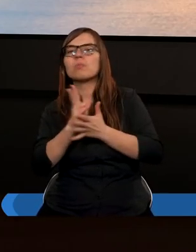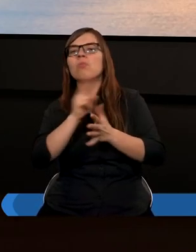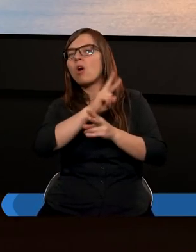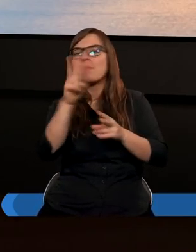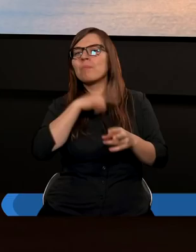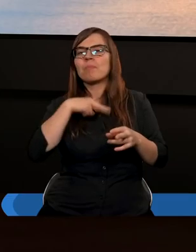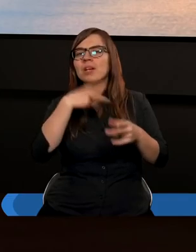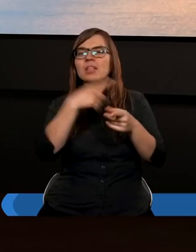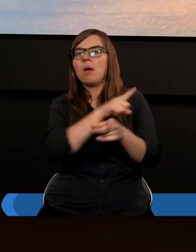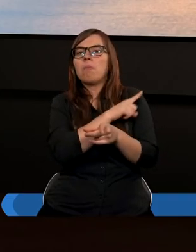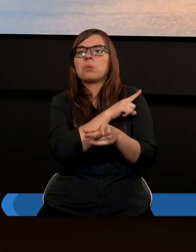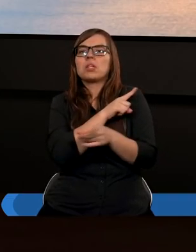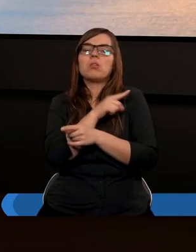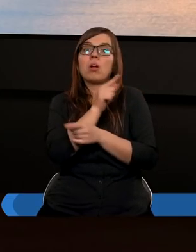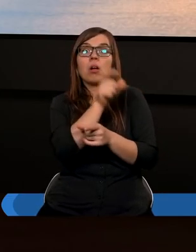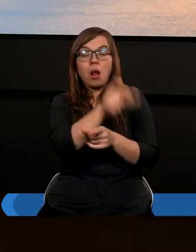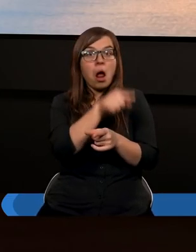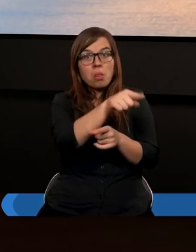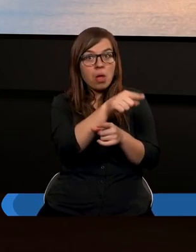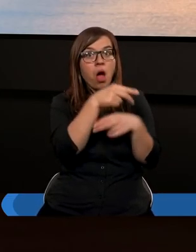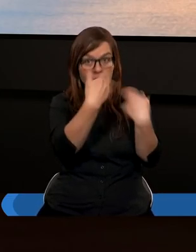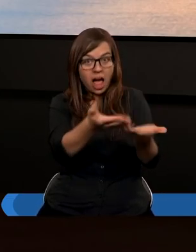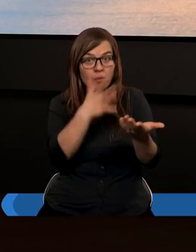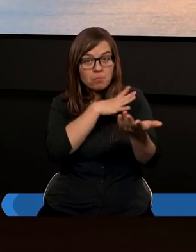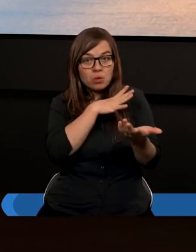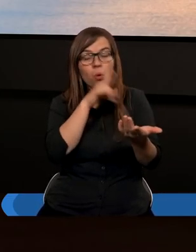nie kontrolujemy, kto oddaje dziesięcinę, a kto nie.